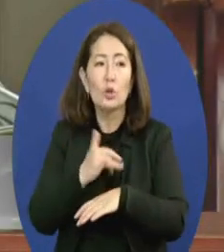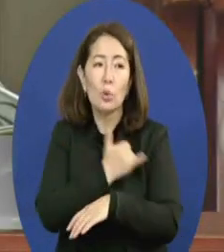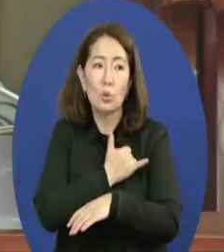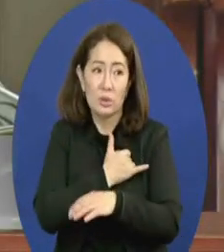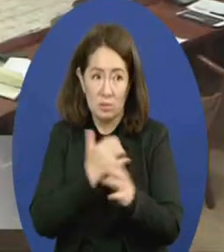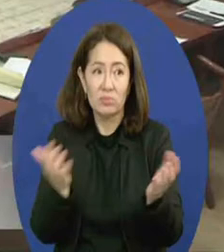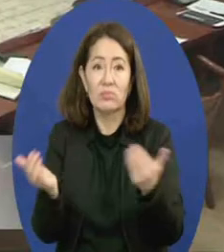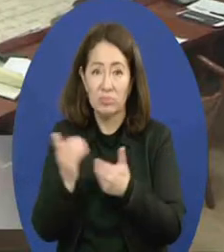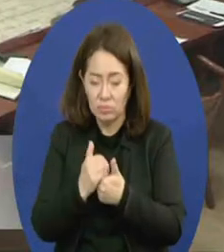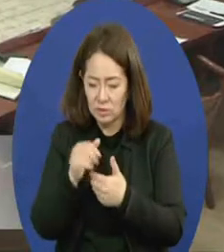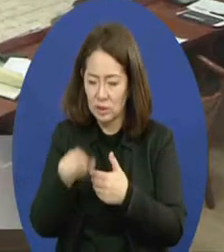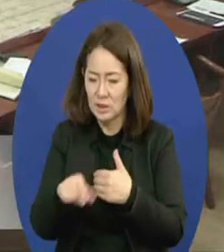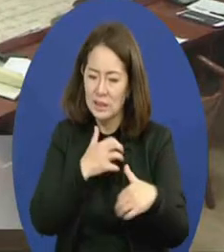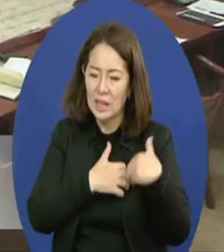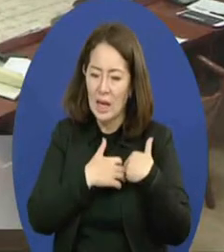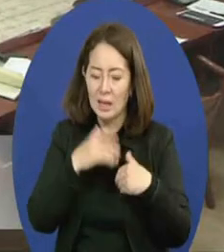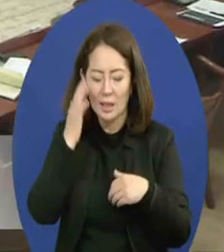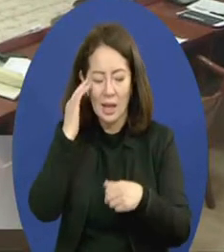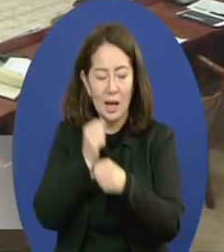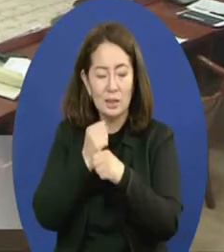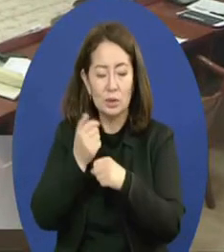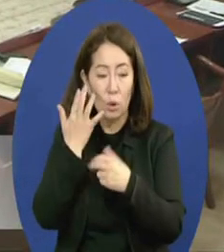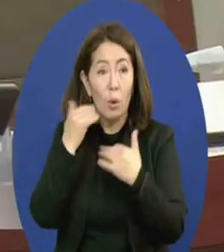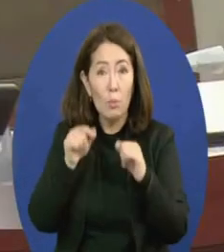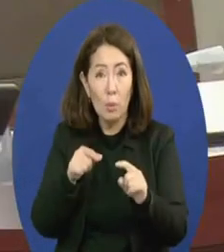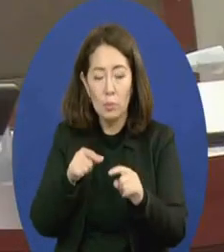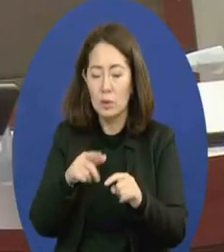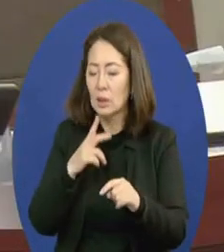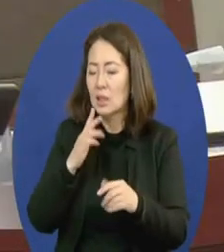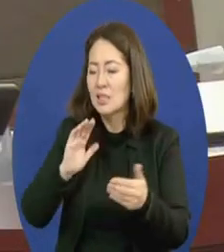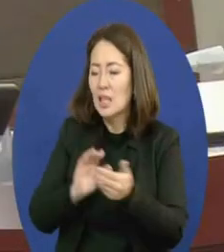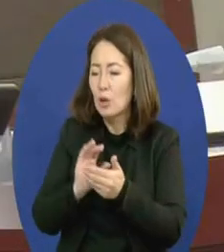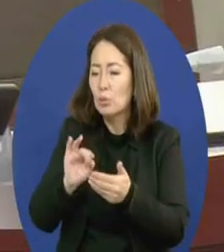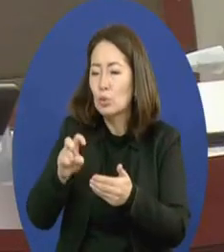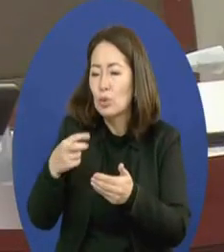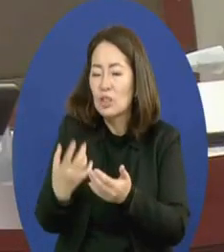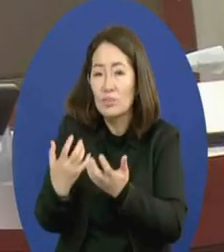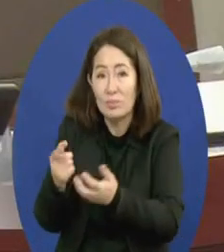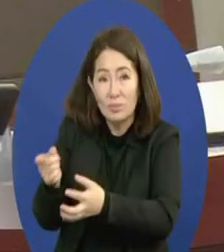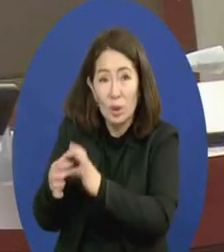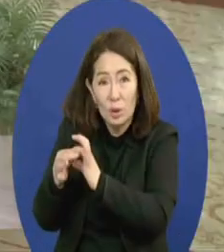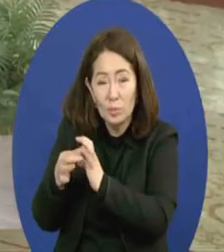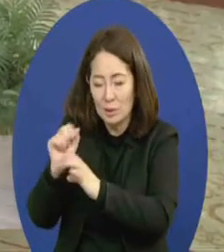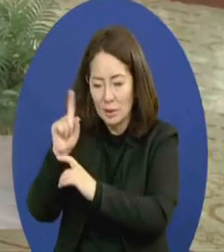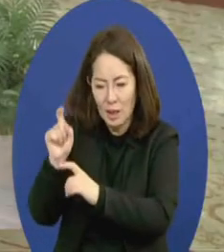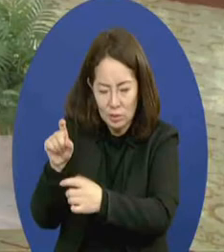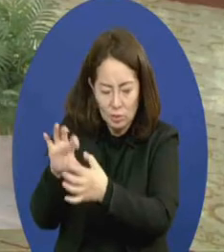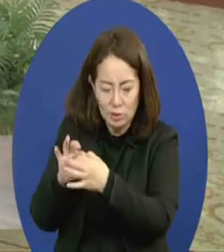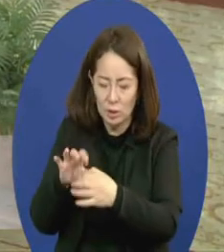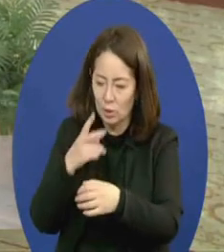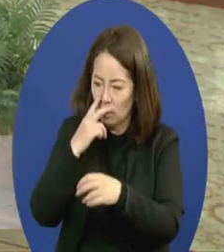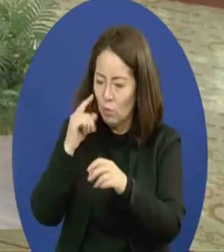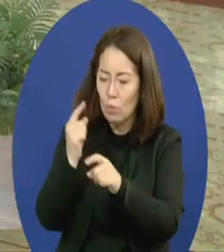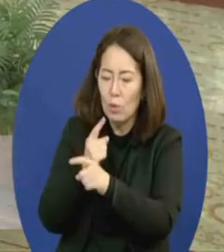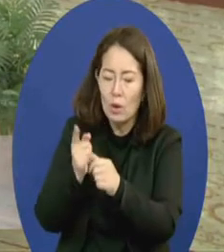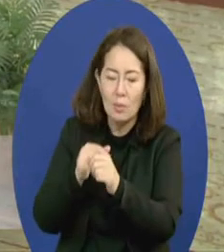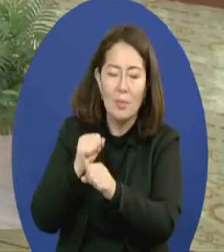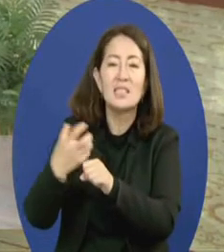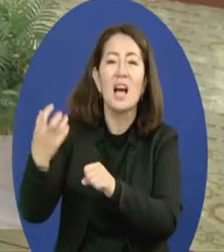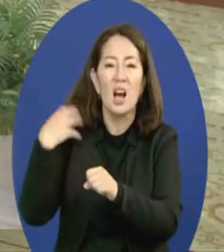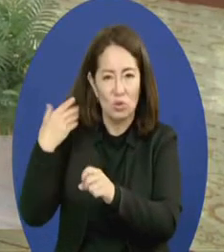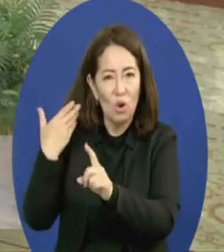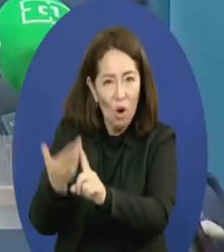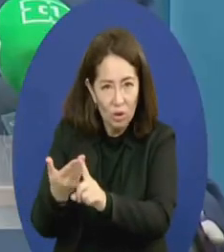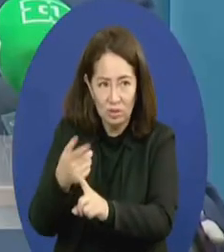өвлийн бэлтгэлтэй холбоотой шуурхай арга хэмжээнүүдийг авна. Шатхуун болон шахмал төвшний нөөцтэй холбоотой асуудал дээр хариуцлага тооцно гэдгийг засгийн газрын хэрэглэх газрын дарга